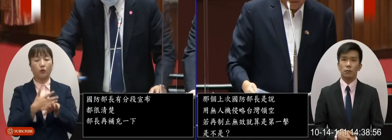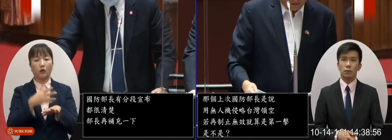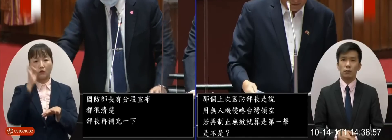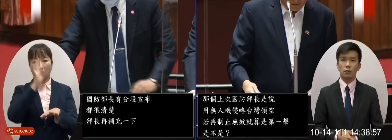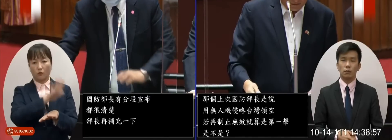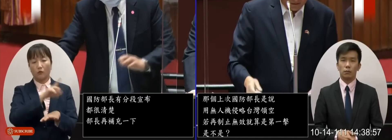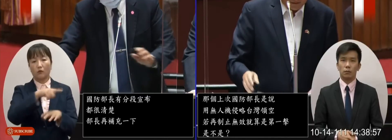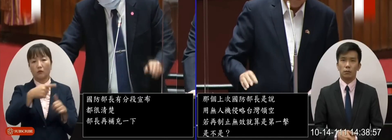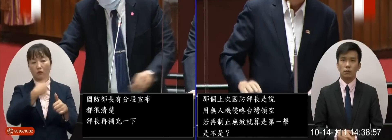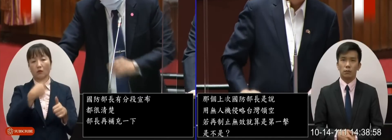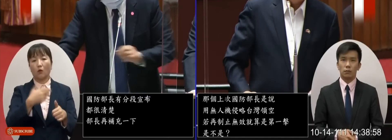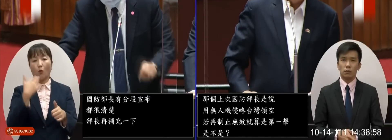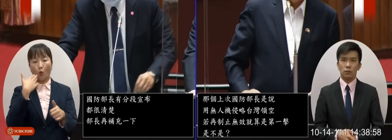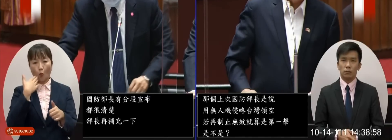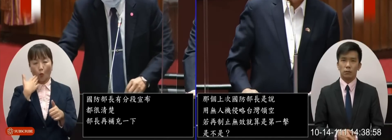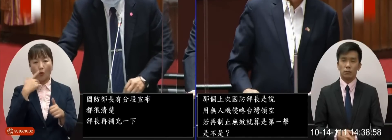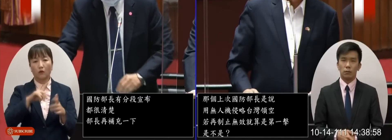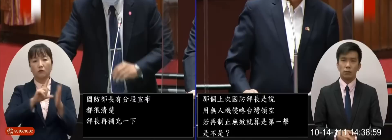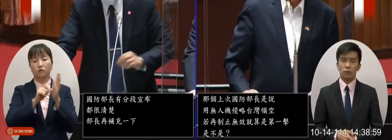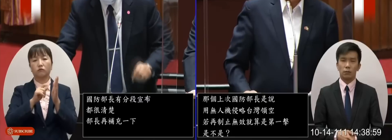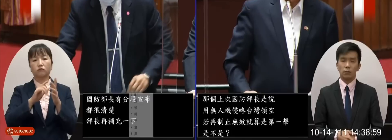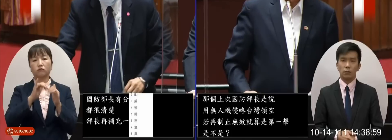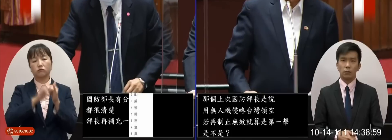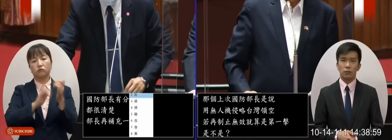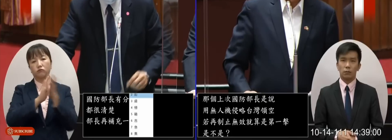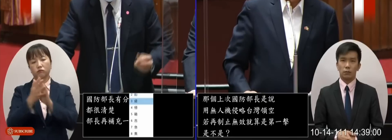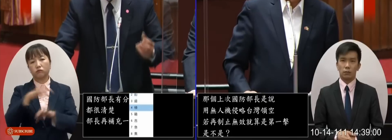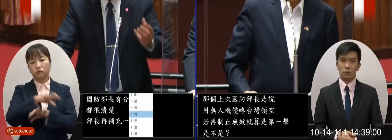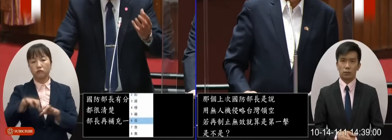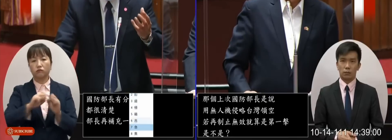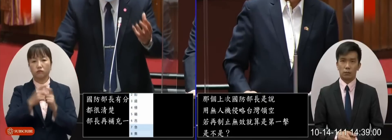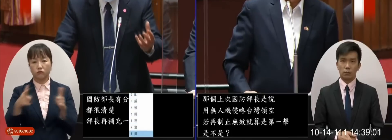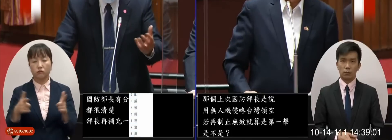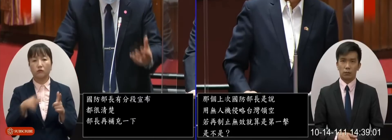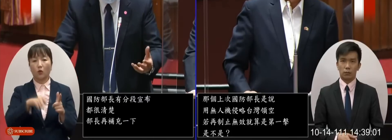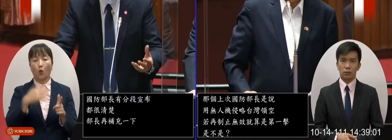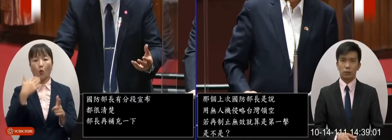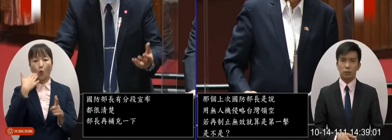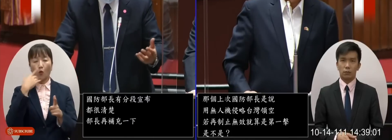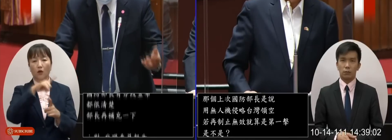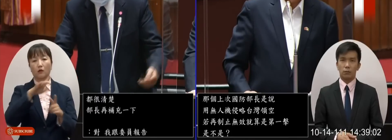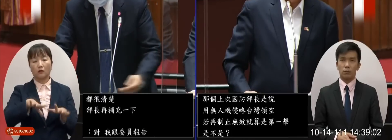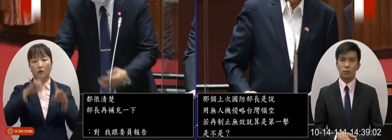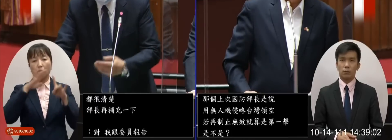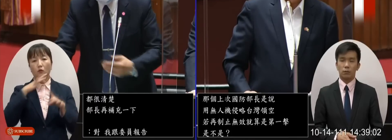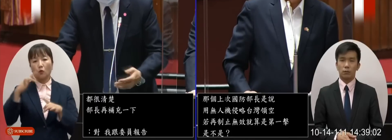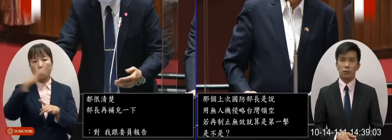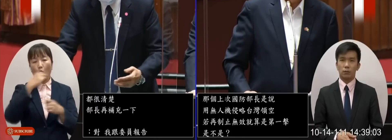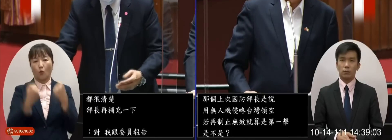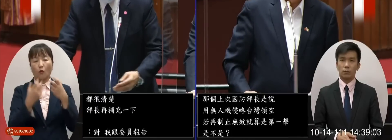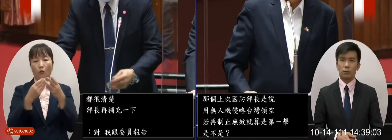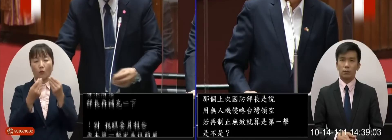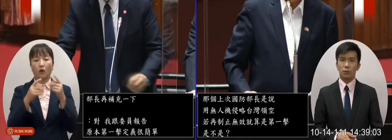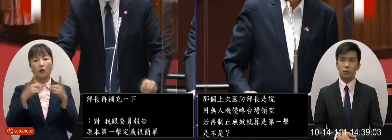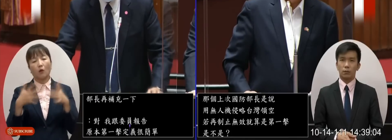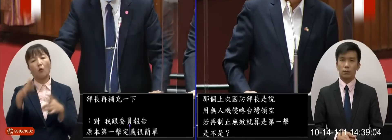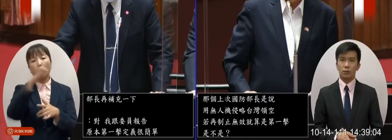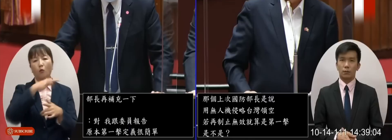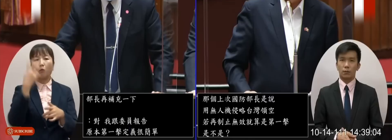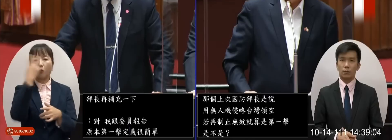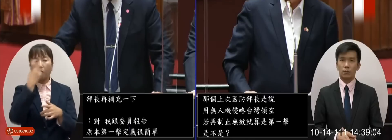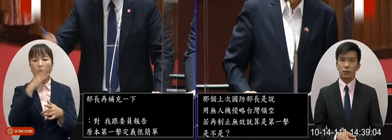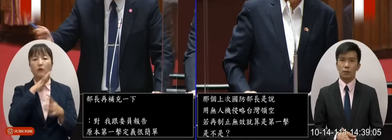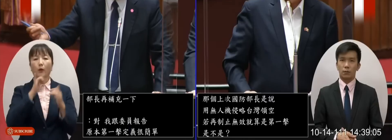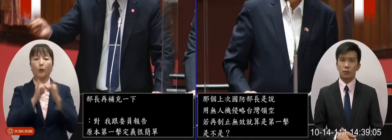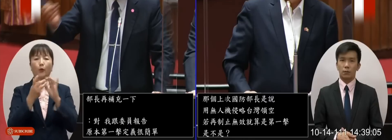定。但像随着这个时代的改变，还有环境变迁，他以无人机没有事就过来绕一下，甚至是民航